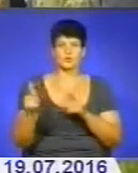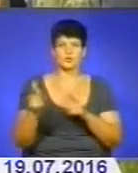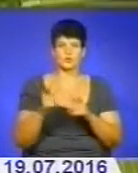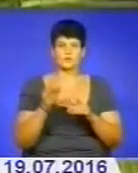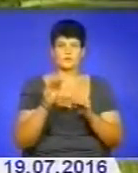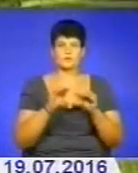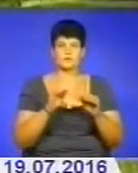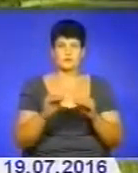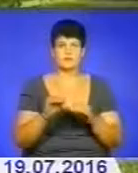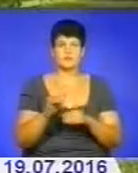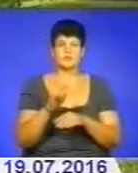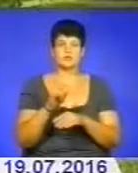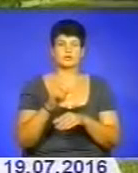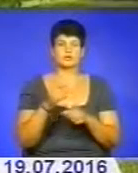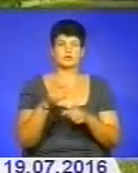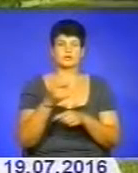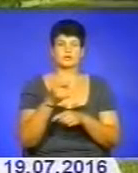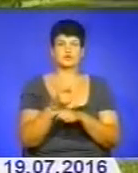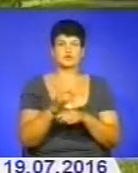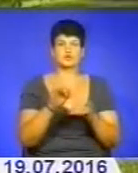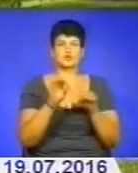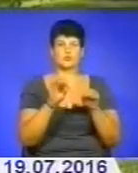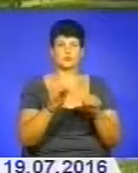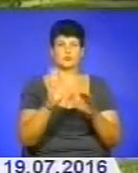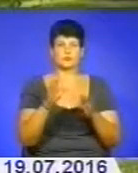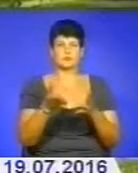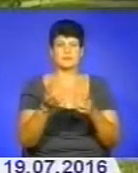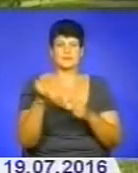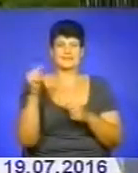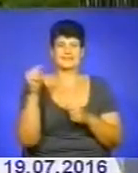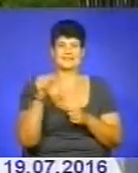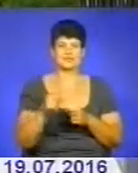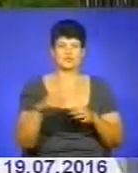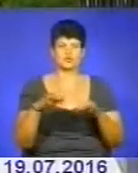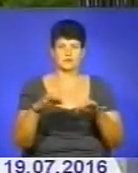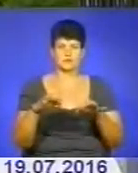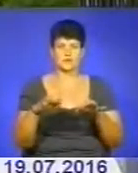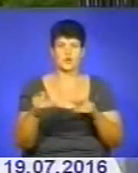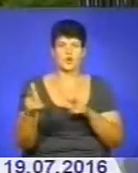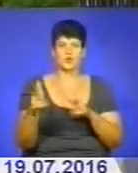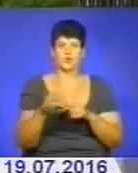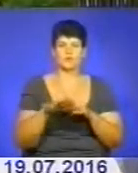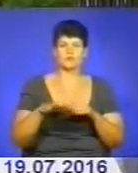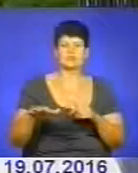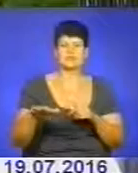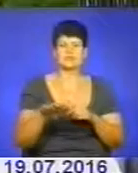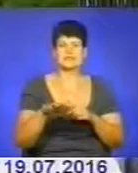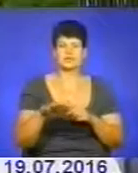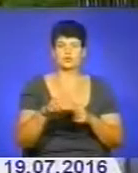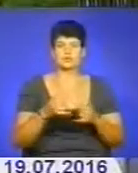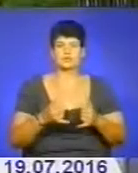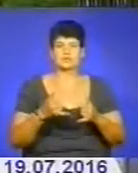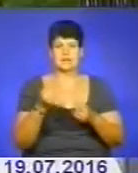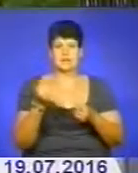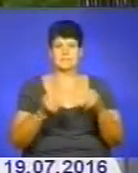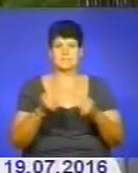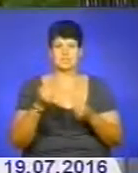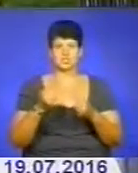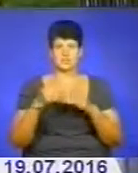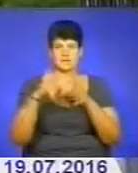відвідувачів фестивалю було комфортним, оргкомітет працює над покращенням інфраструктури. Минулого року тут розпочали робити під'їзні дороги.